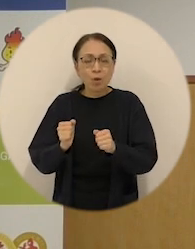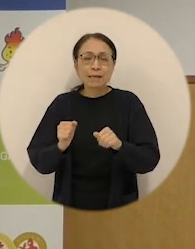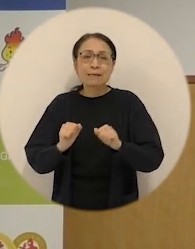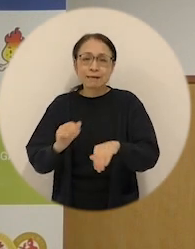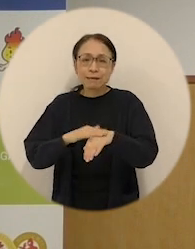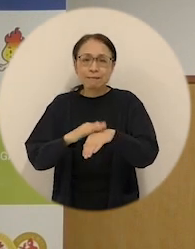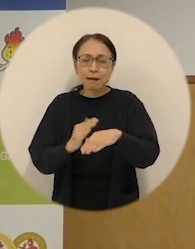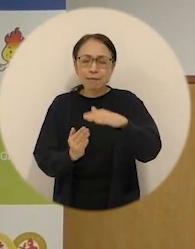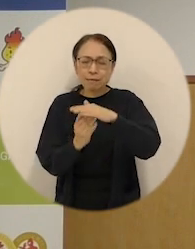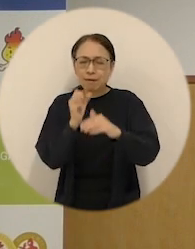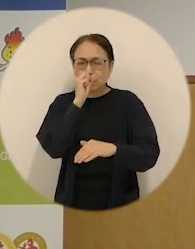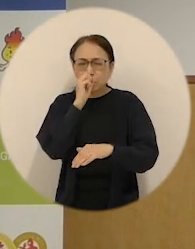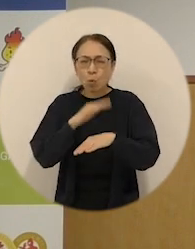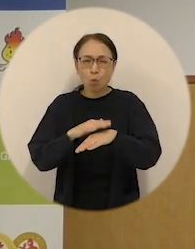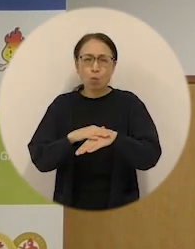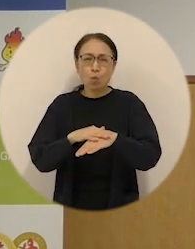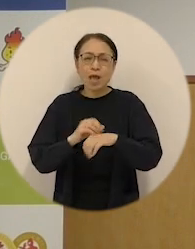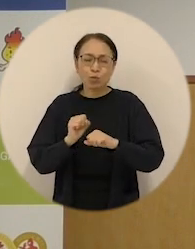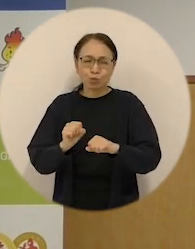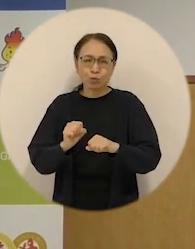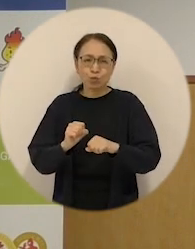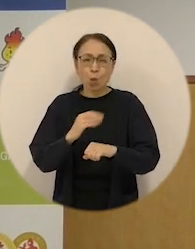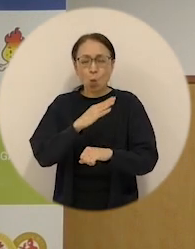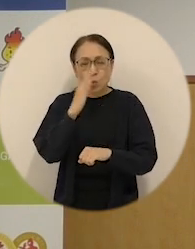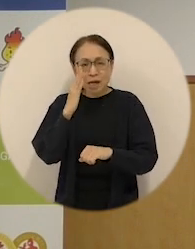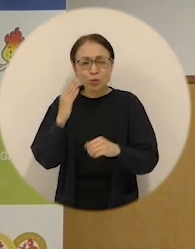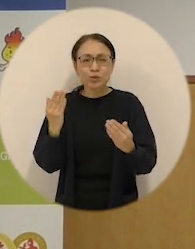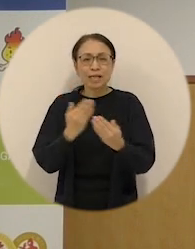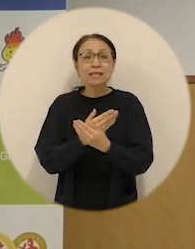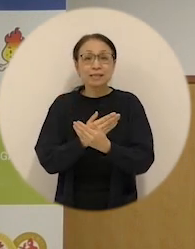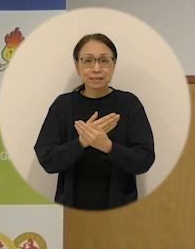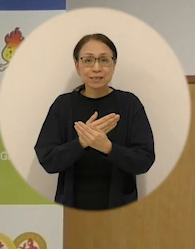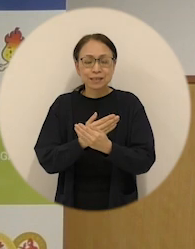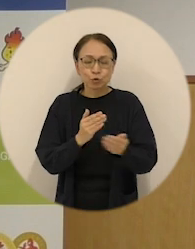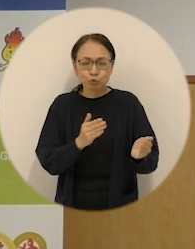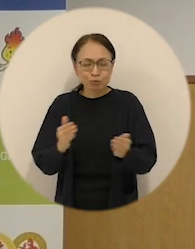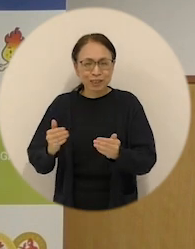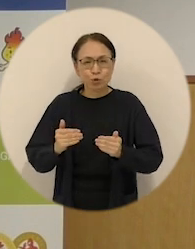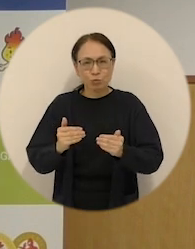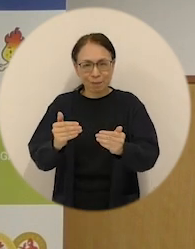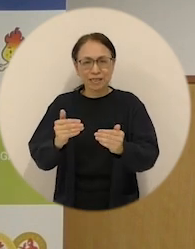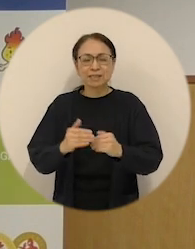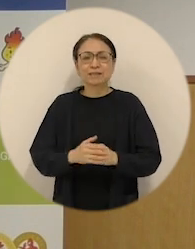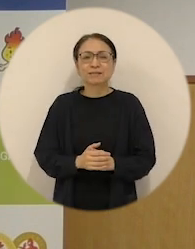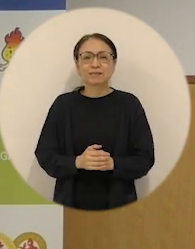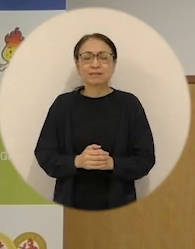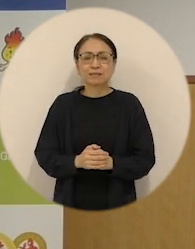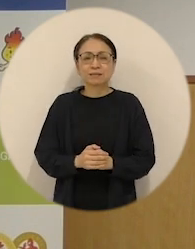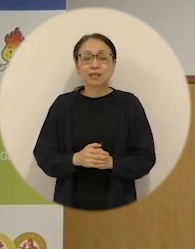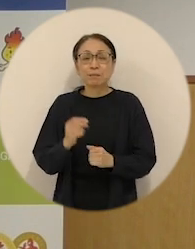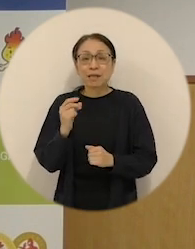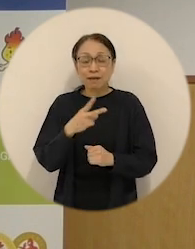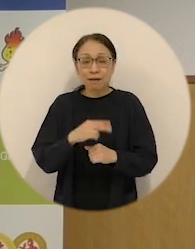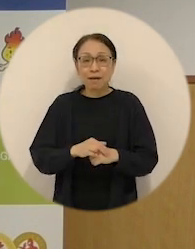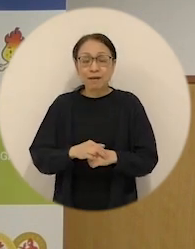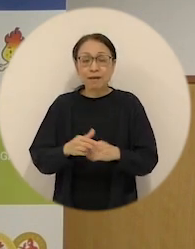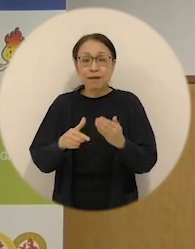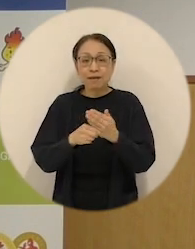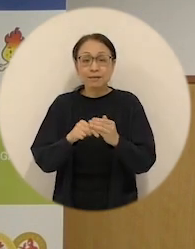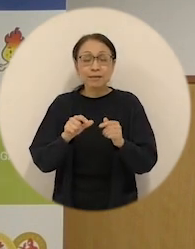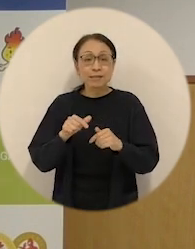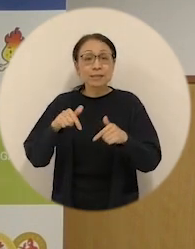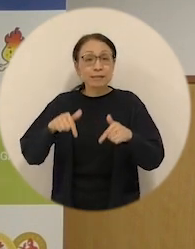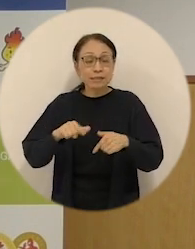を図るなど本格運行へ向けた準備を進めてまいります。また駅西地区都市